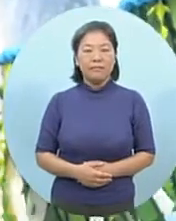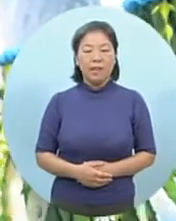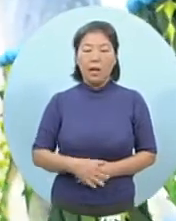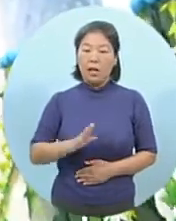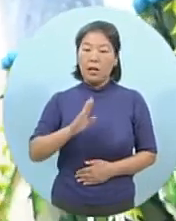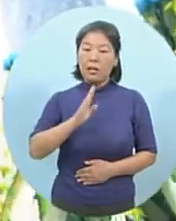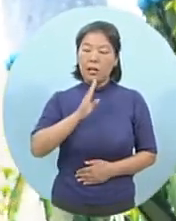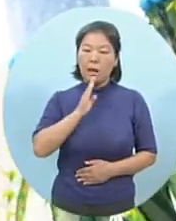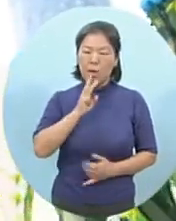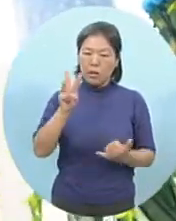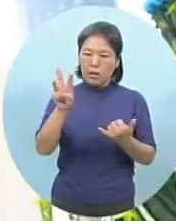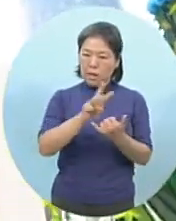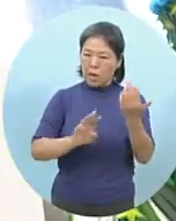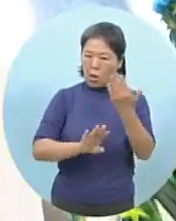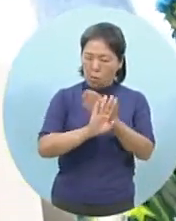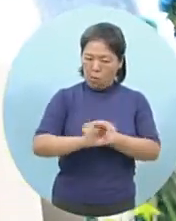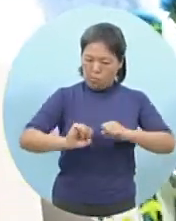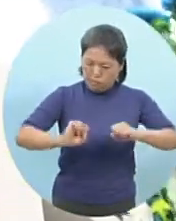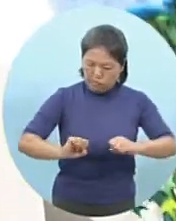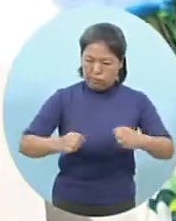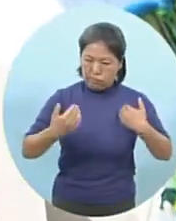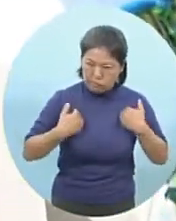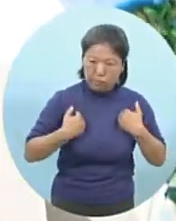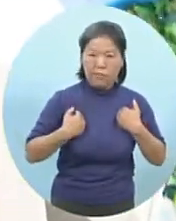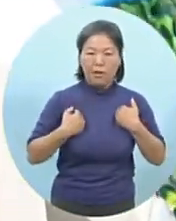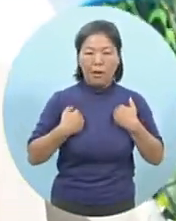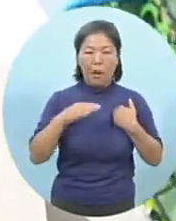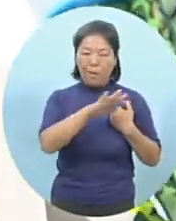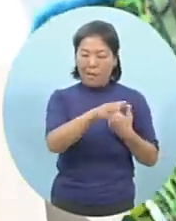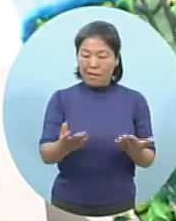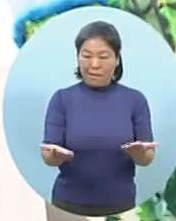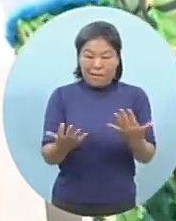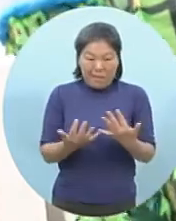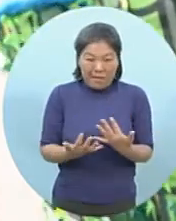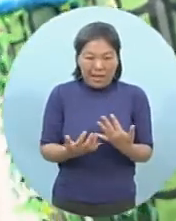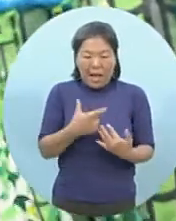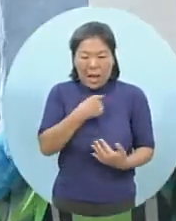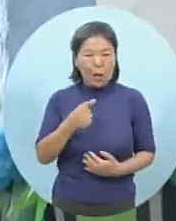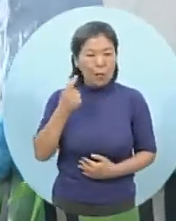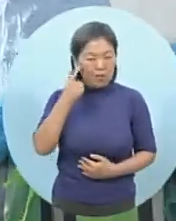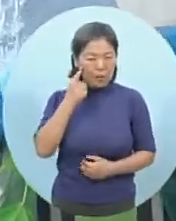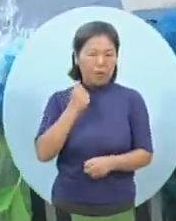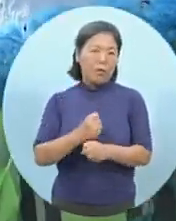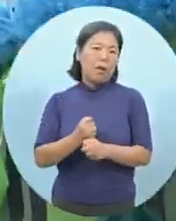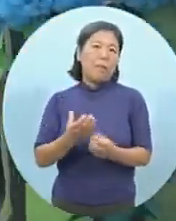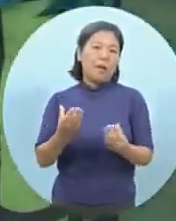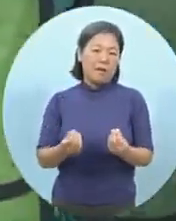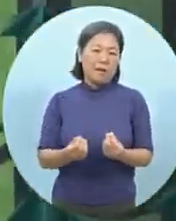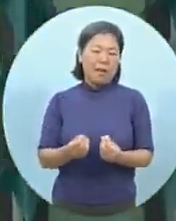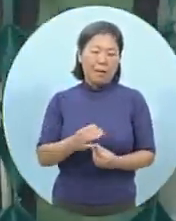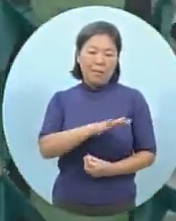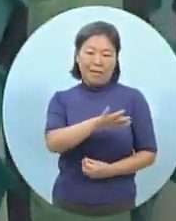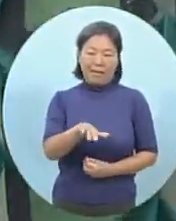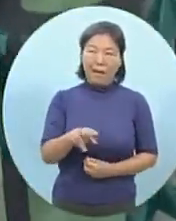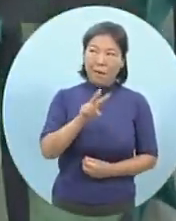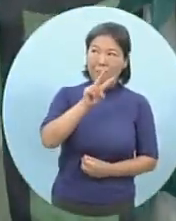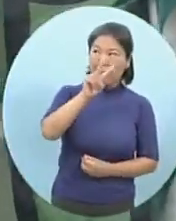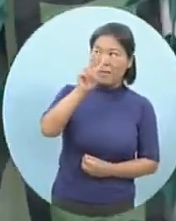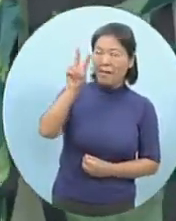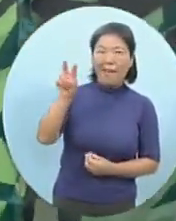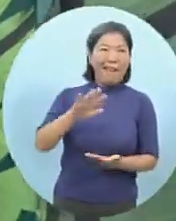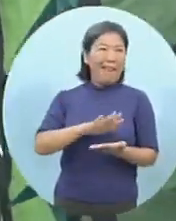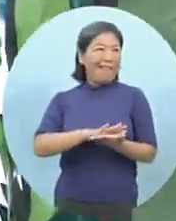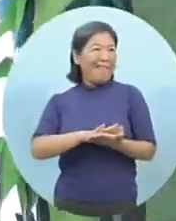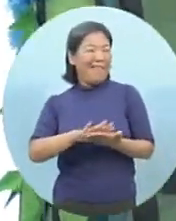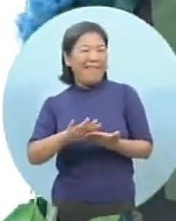っぱり震災後余計にもう意地でも作んなきゃって、みんなに来てもらわなきゃっていう思いがありましたから、でやはり皆さんいらっしゃった方は見上げて、わー綺麗ね